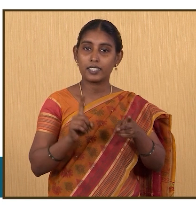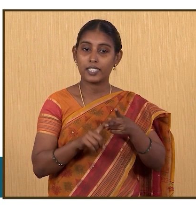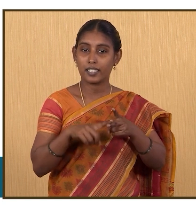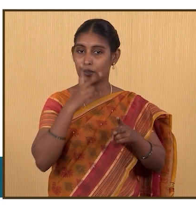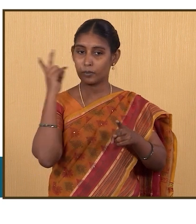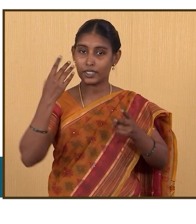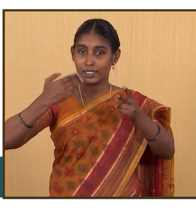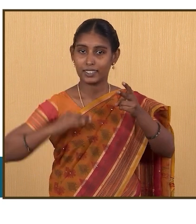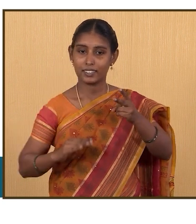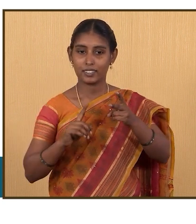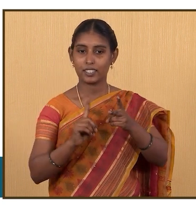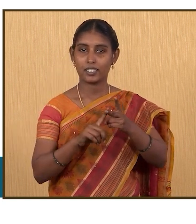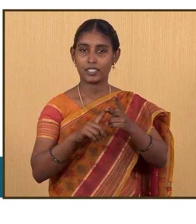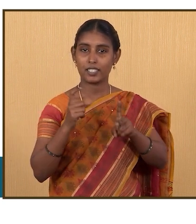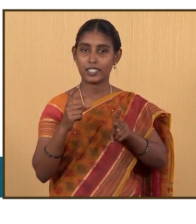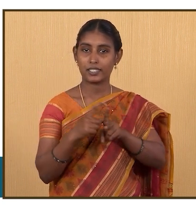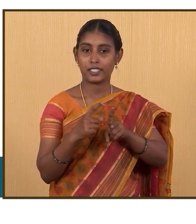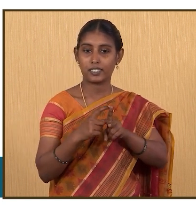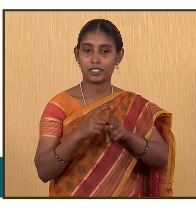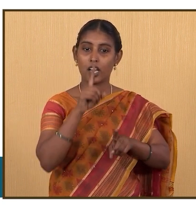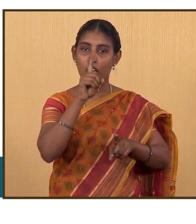அடுத்தது டேனிஷ் பதிவுகள். கிபி